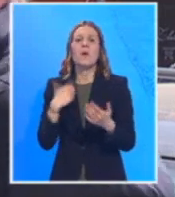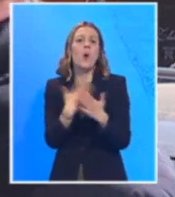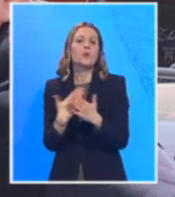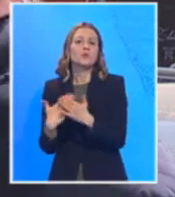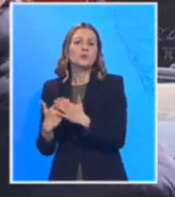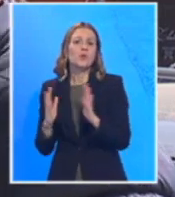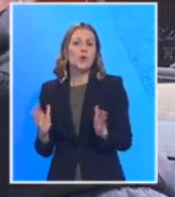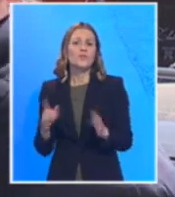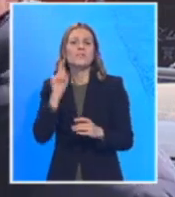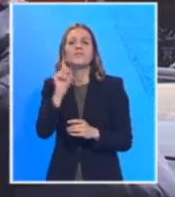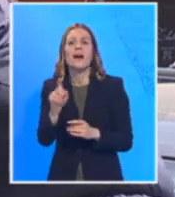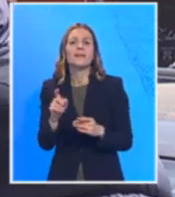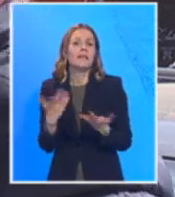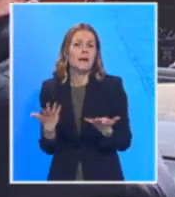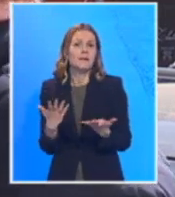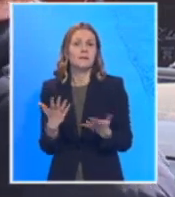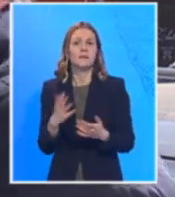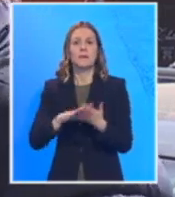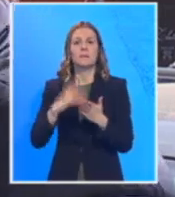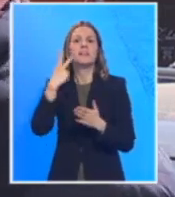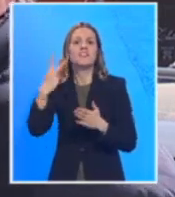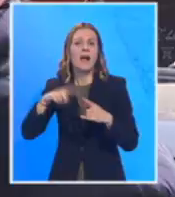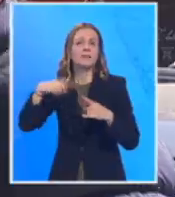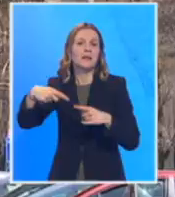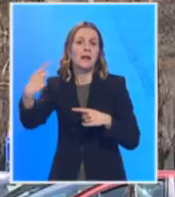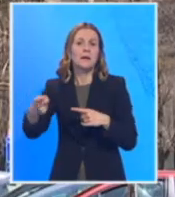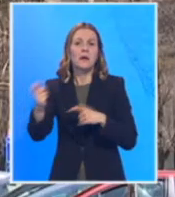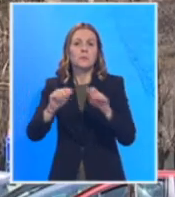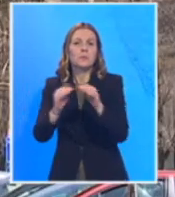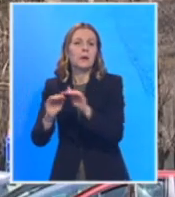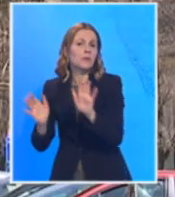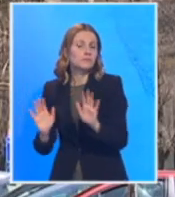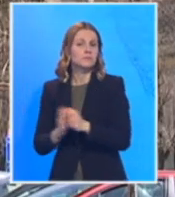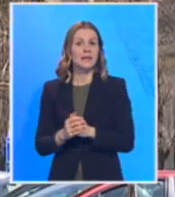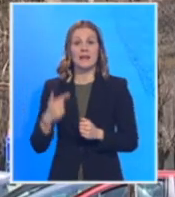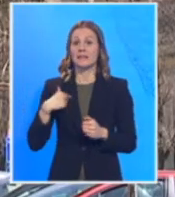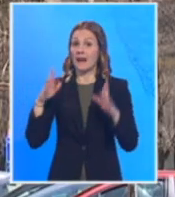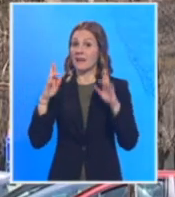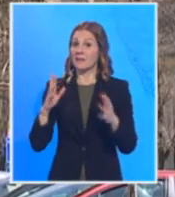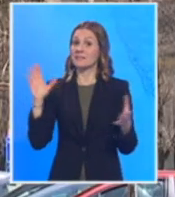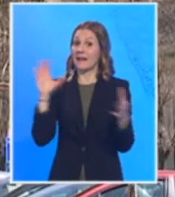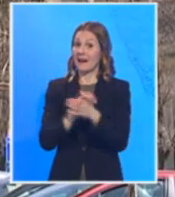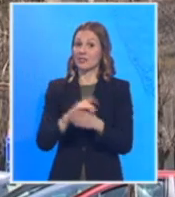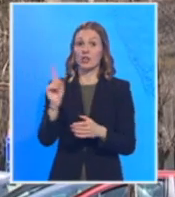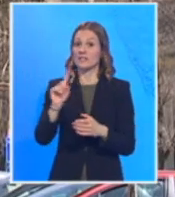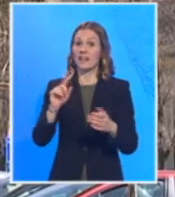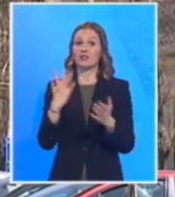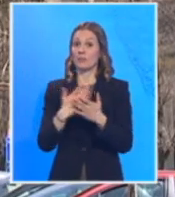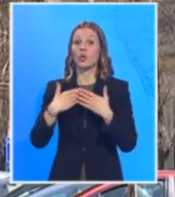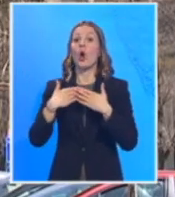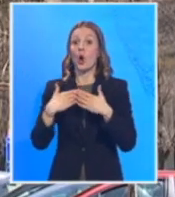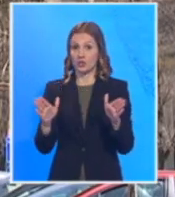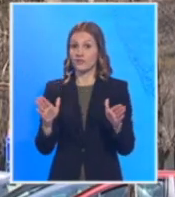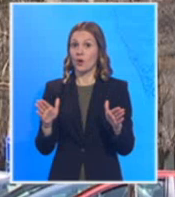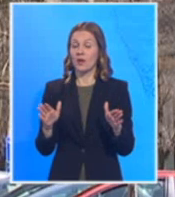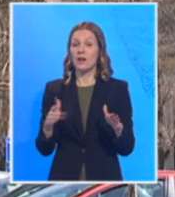namirnice, svakodnevne, za dva dana, ajde, neka je. Nadam se da kladionice neće biti otvorene, bez obzira što